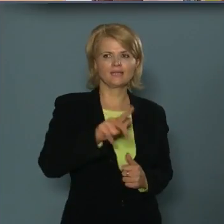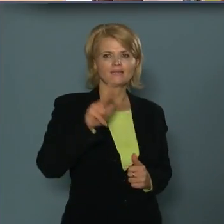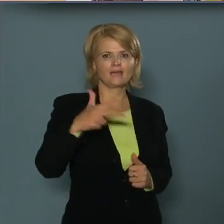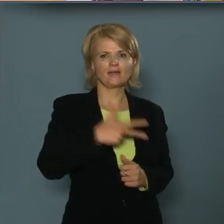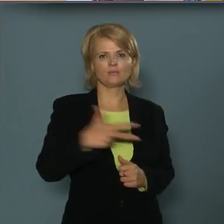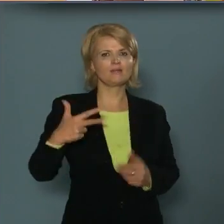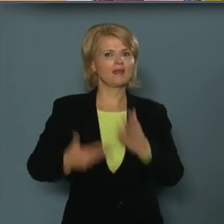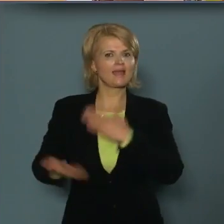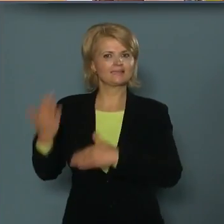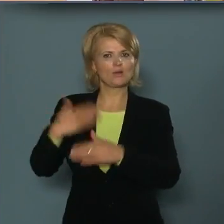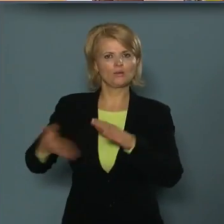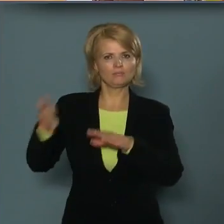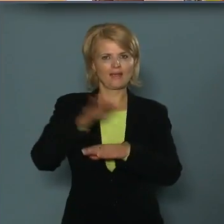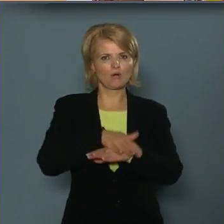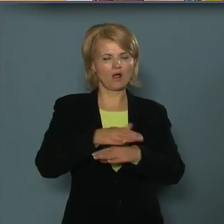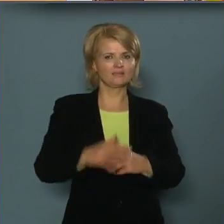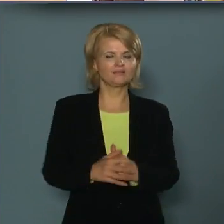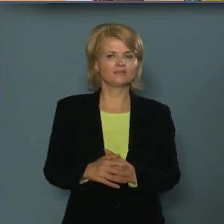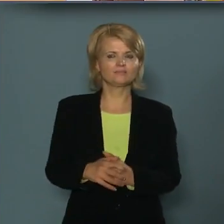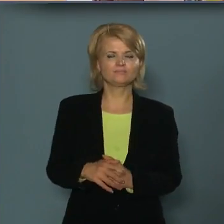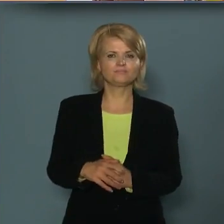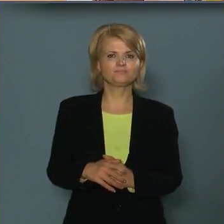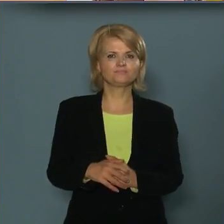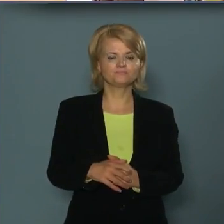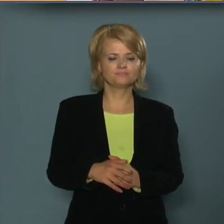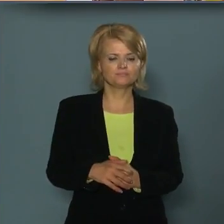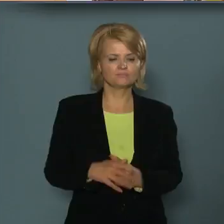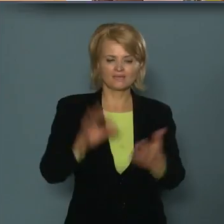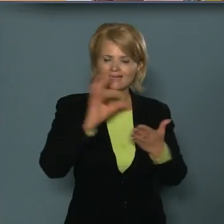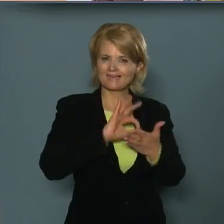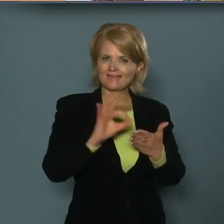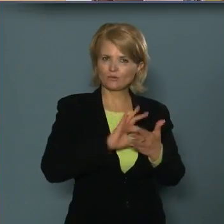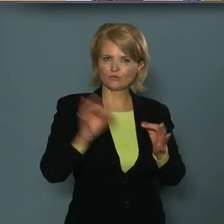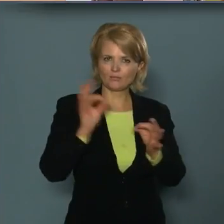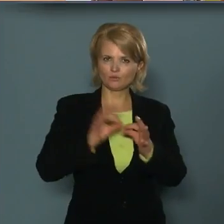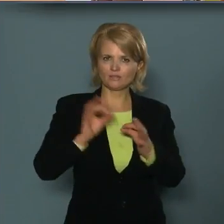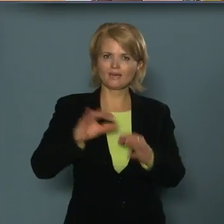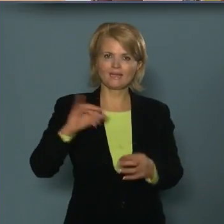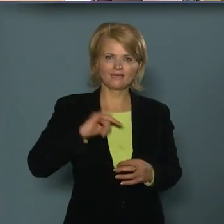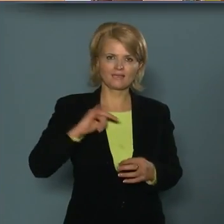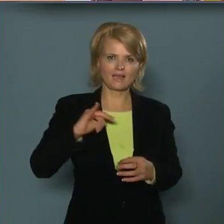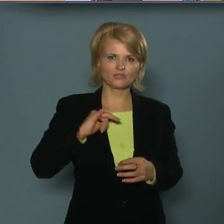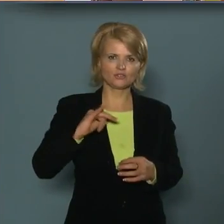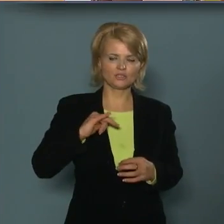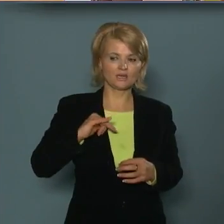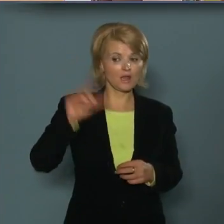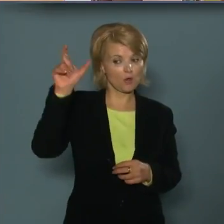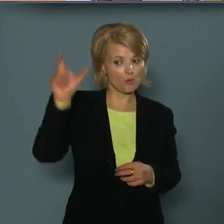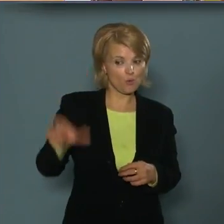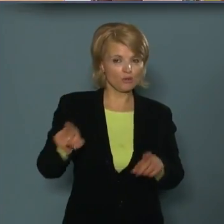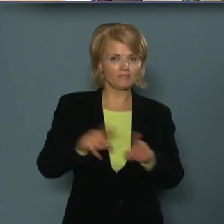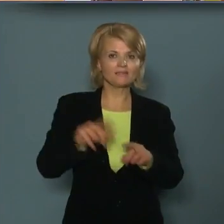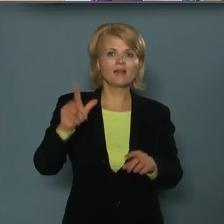2-3 évvel ezelőtt hunyt el, és ami irodalomtörténeti érdekesség is, hogy őt,